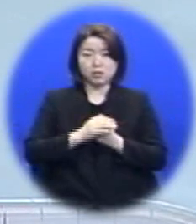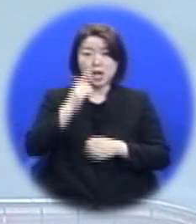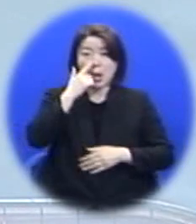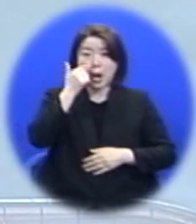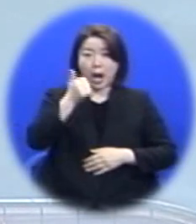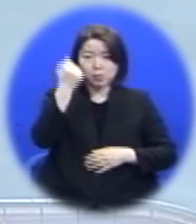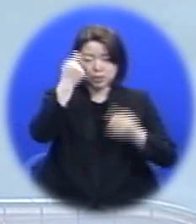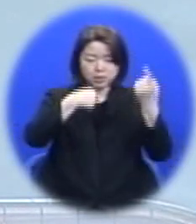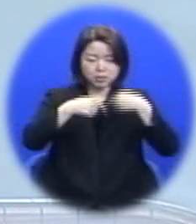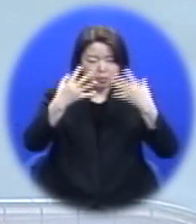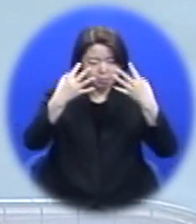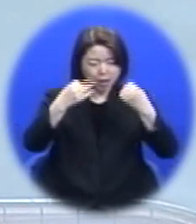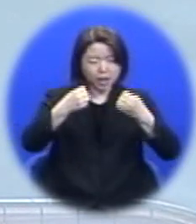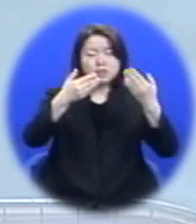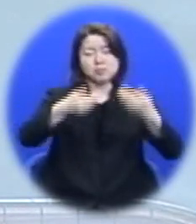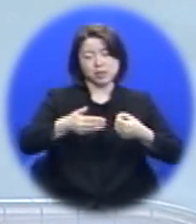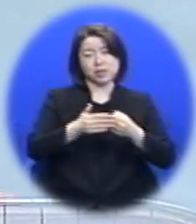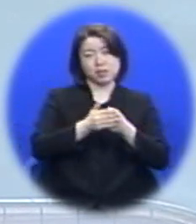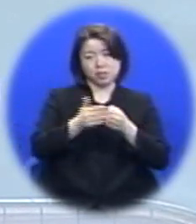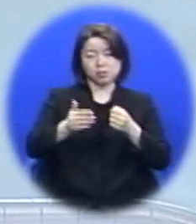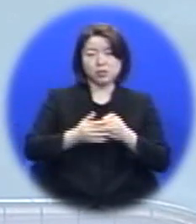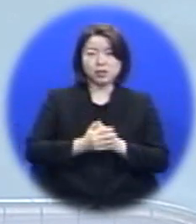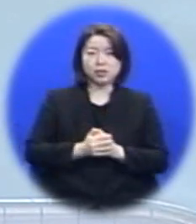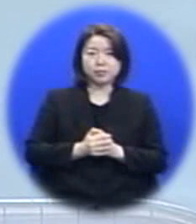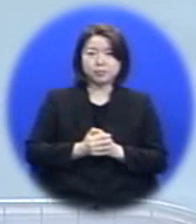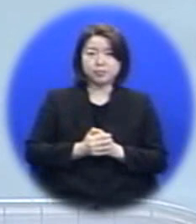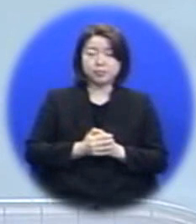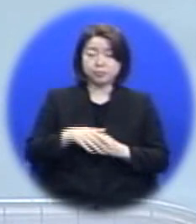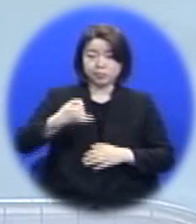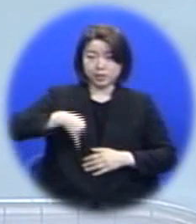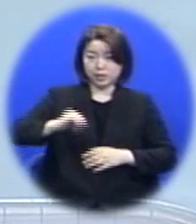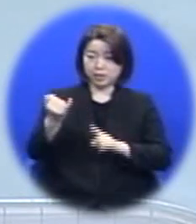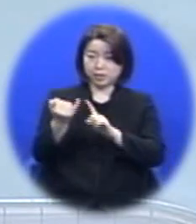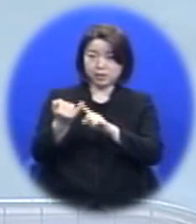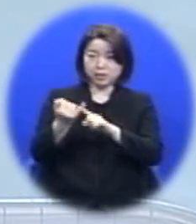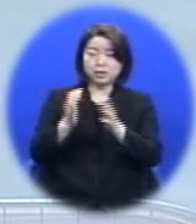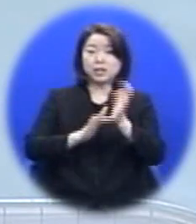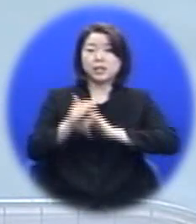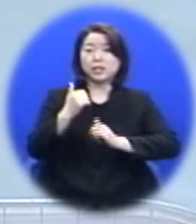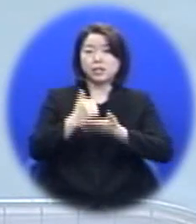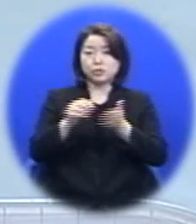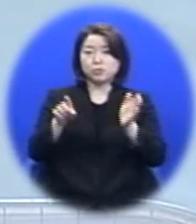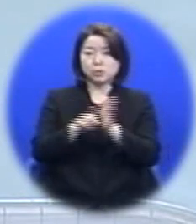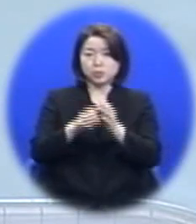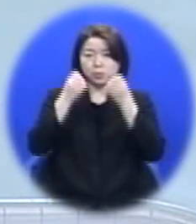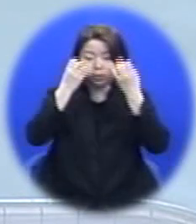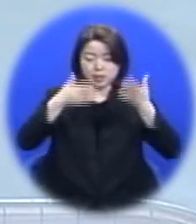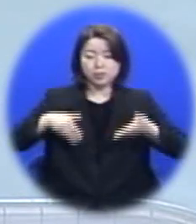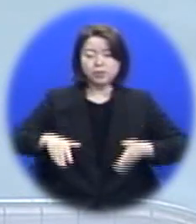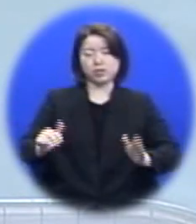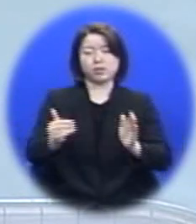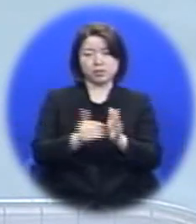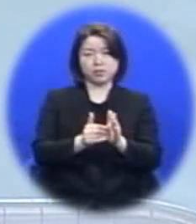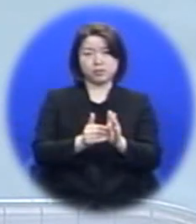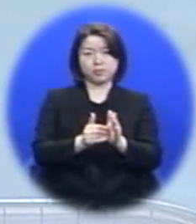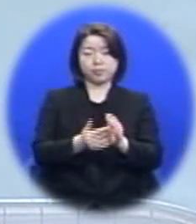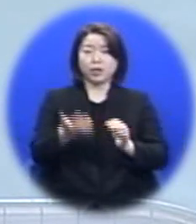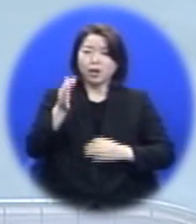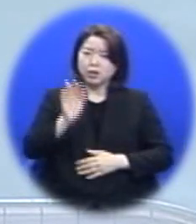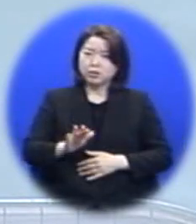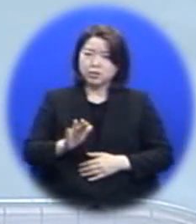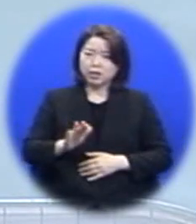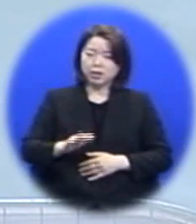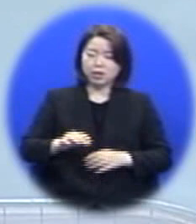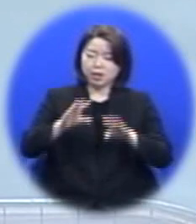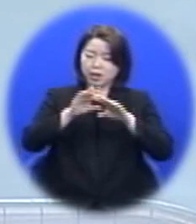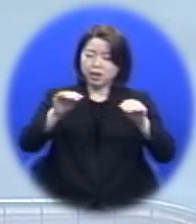상처를 많이 받았어요. 이 헬렌이 예수님을 믿고 그리고 거듭났습니다. 근데